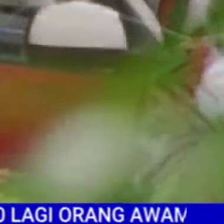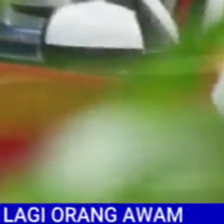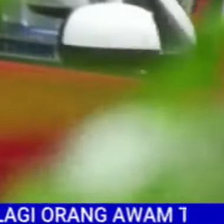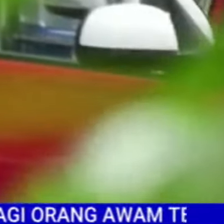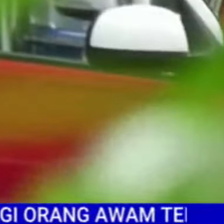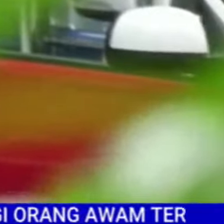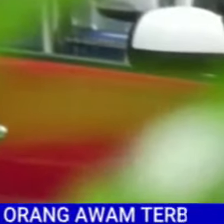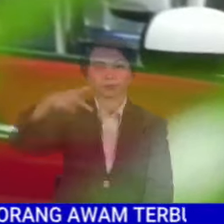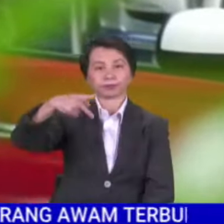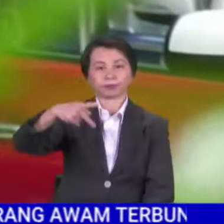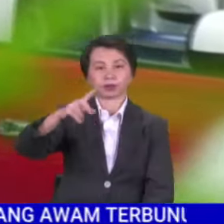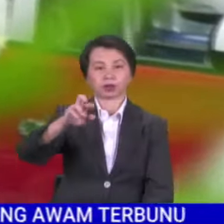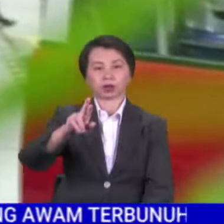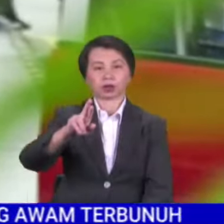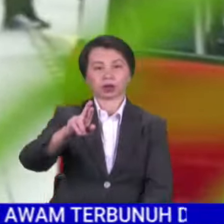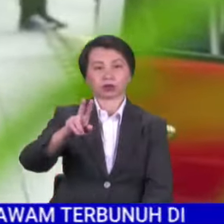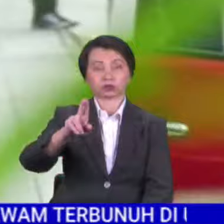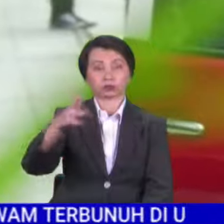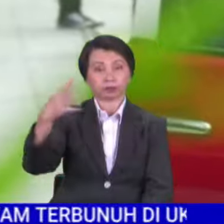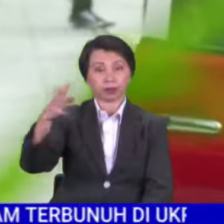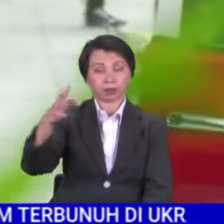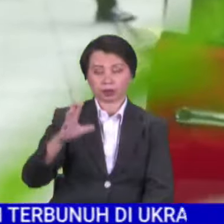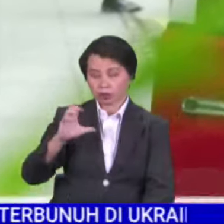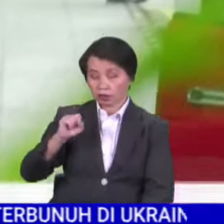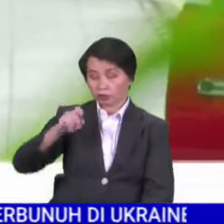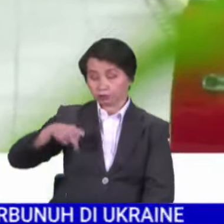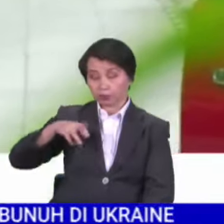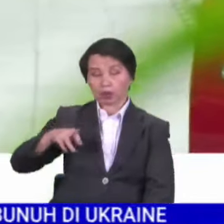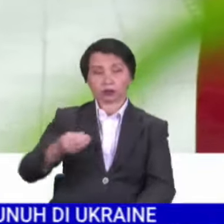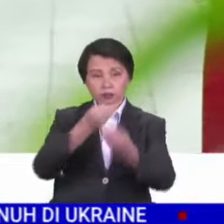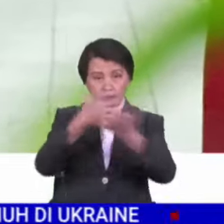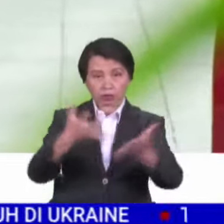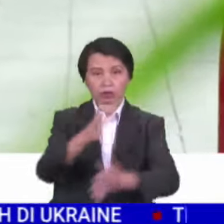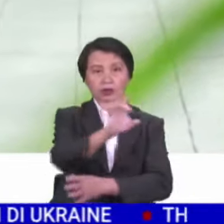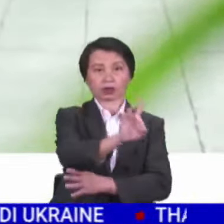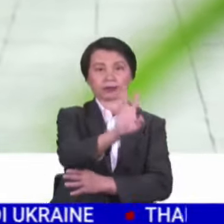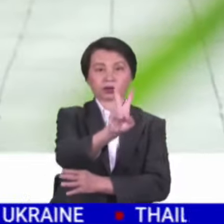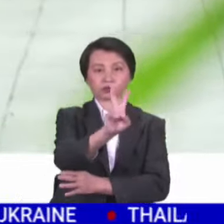Pada PRU14 4 tahun lalu, SPR mengumumkan